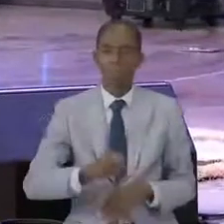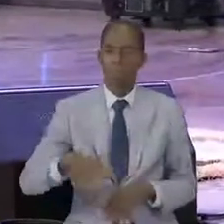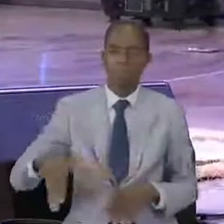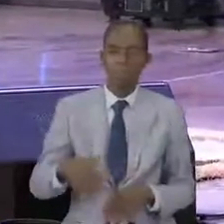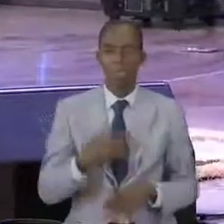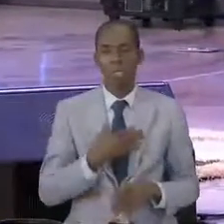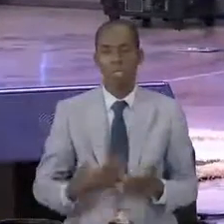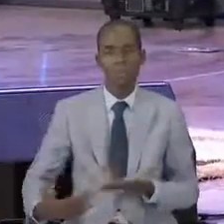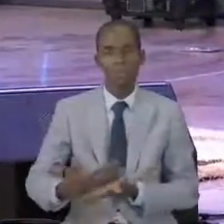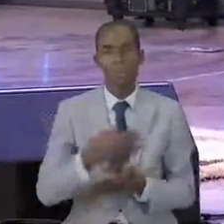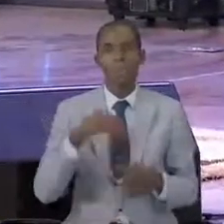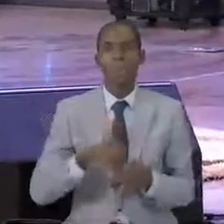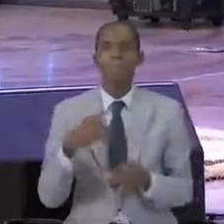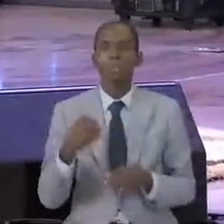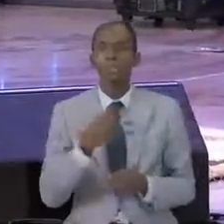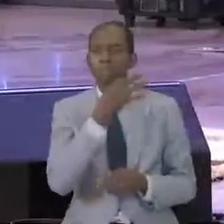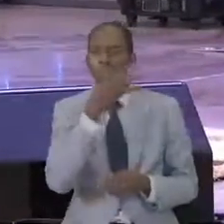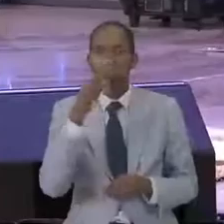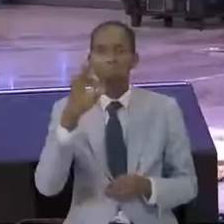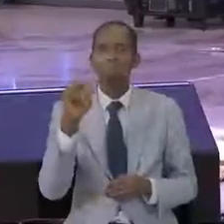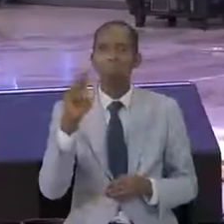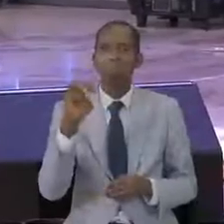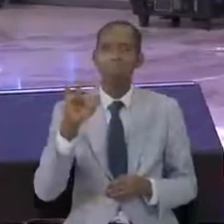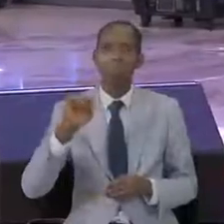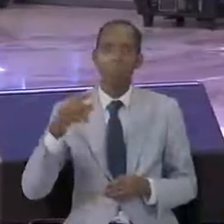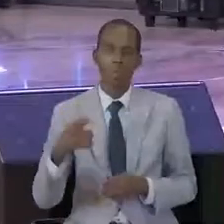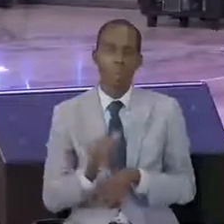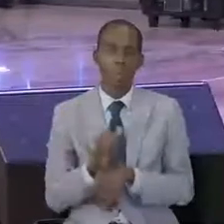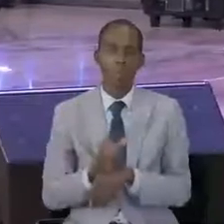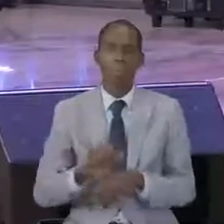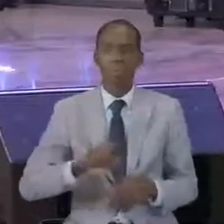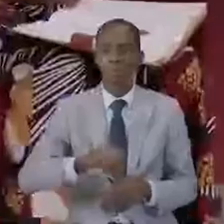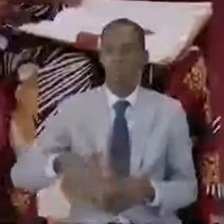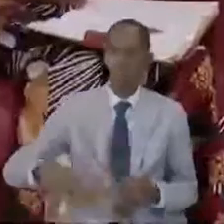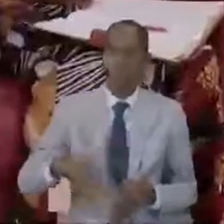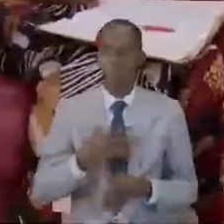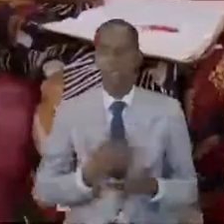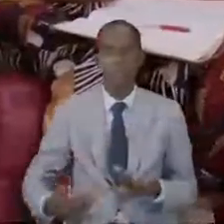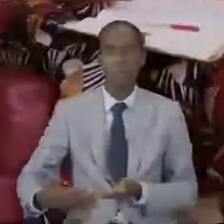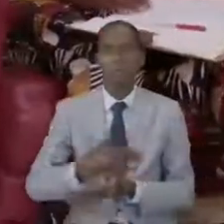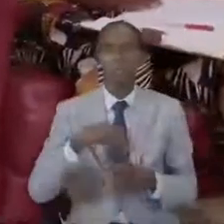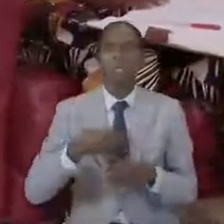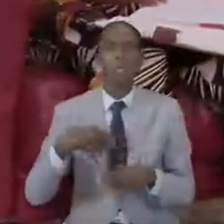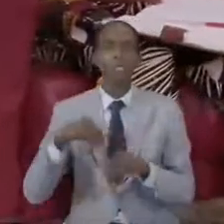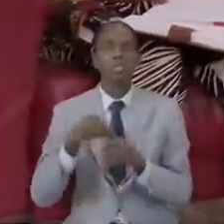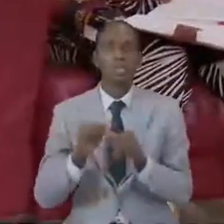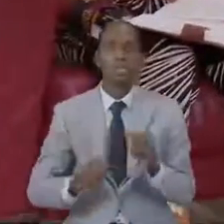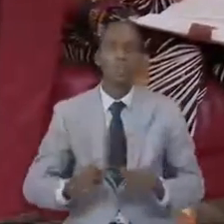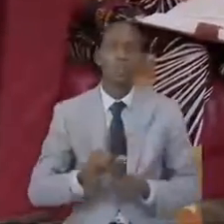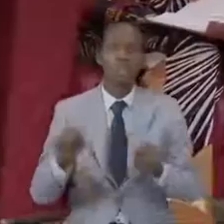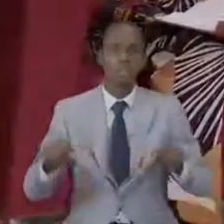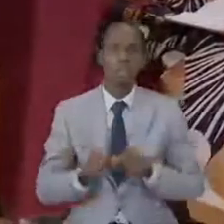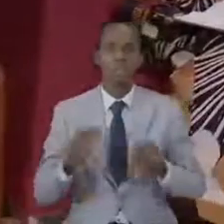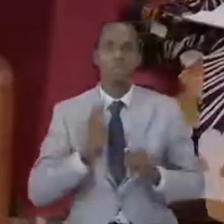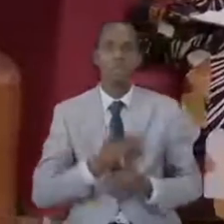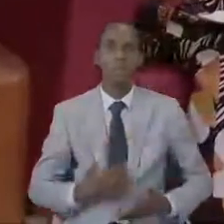moisson dans le champ par exemple dans les efforts de cultiver la moisson et la semaille et dans tous les domaines